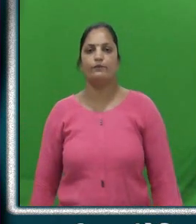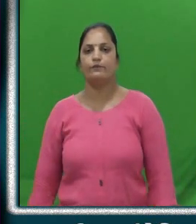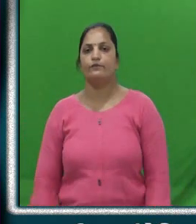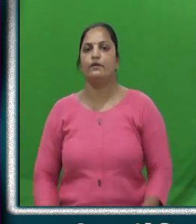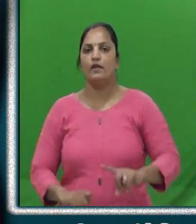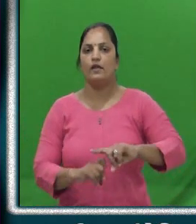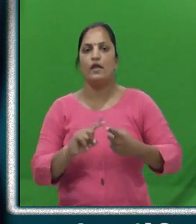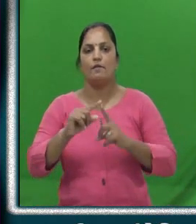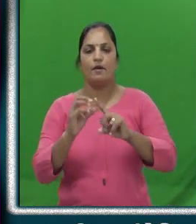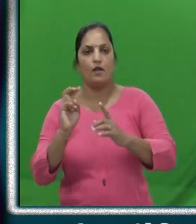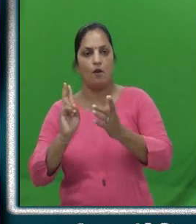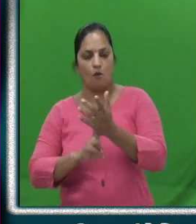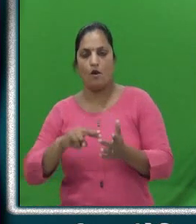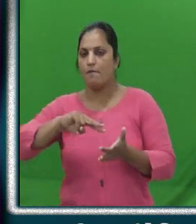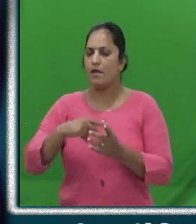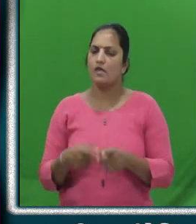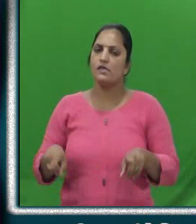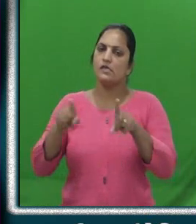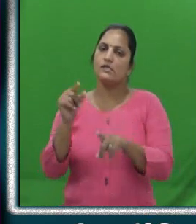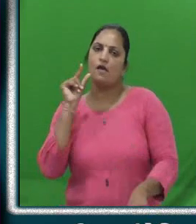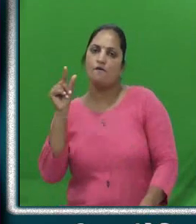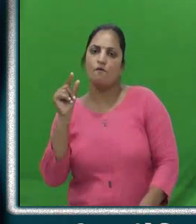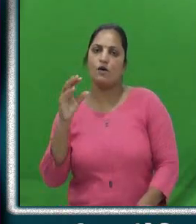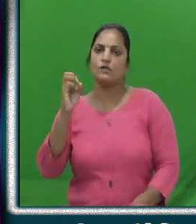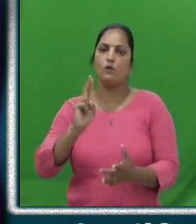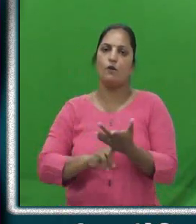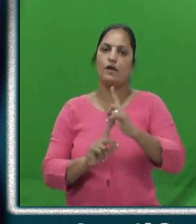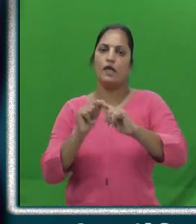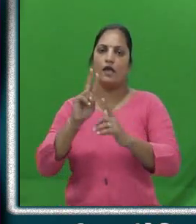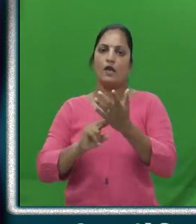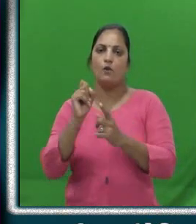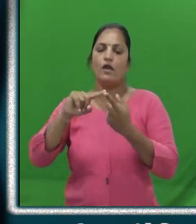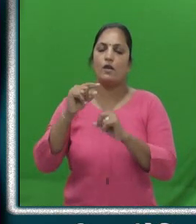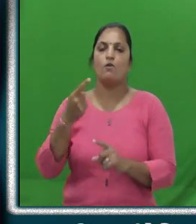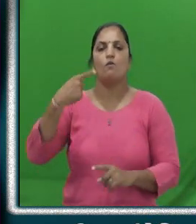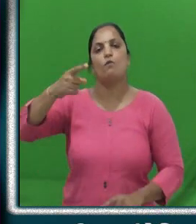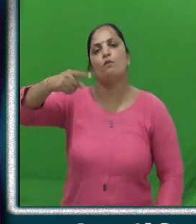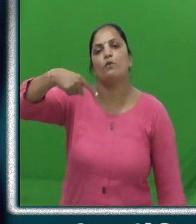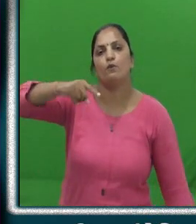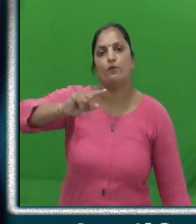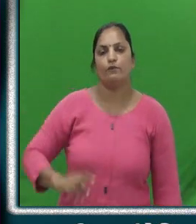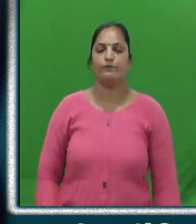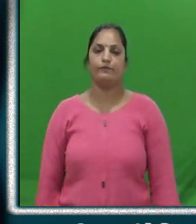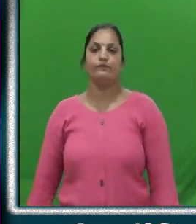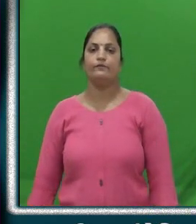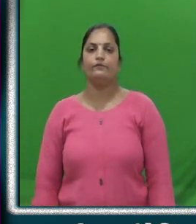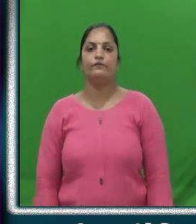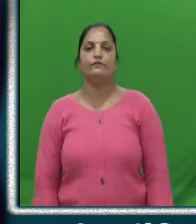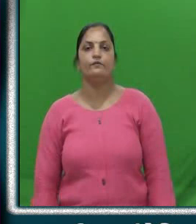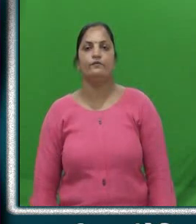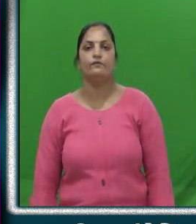કન્ટિન્યુએડ કેપ્ટ ઓન નો સિમિલર વર્ડ થાય કન્ટિન્યુએડ અને કીપ ઓન નો થાય